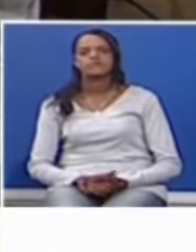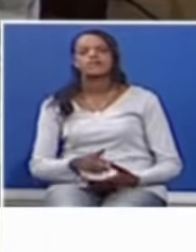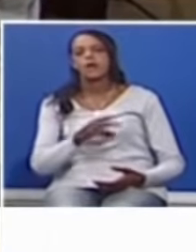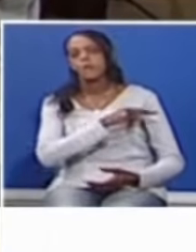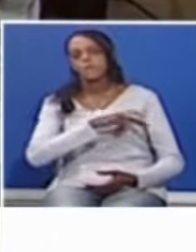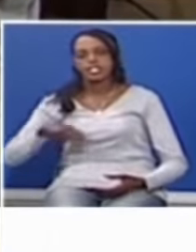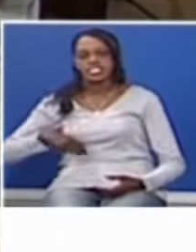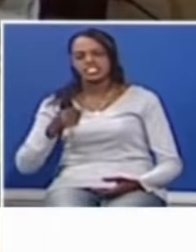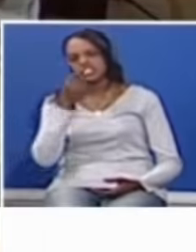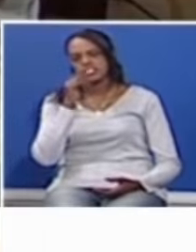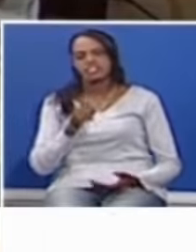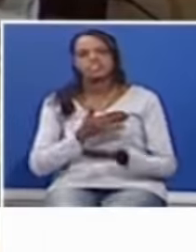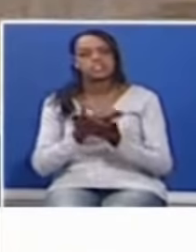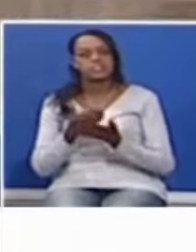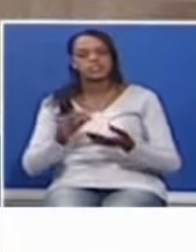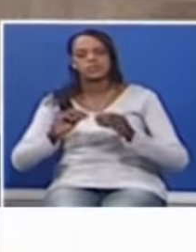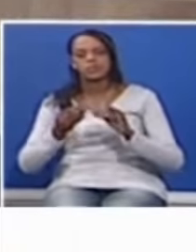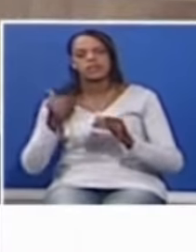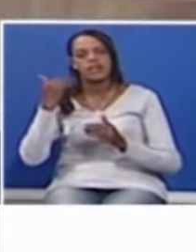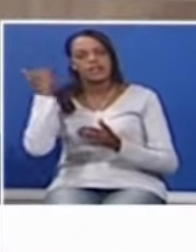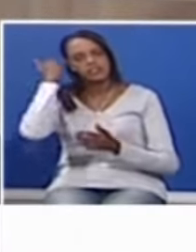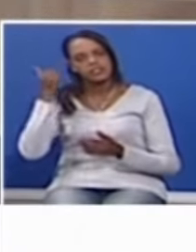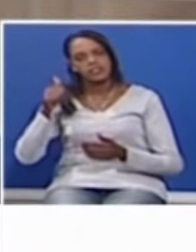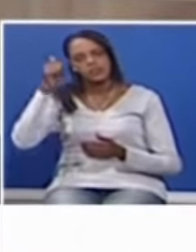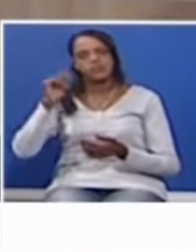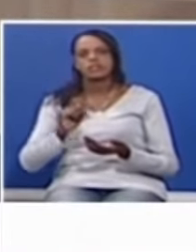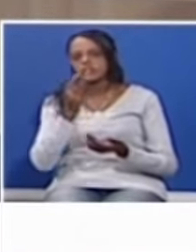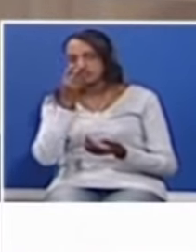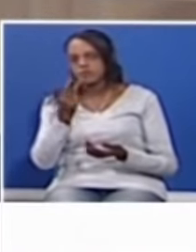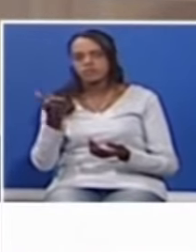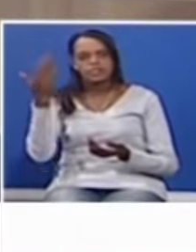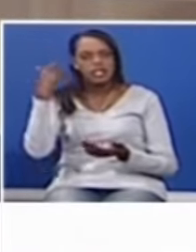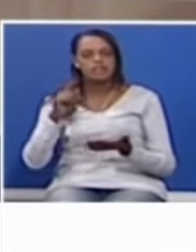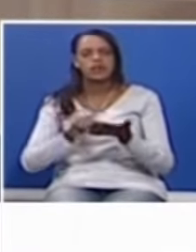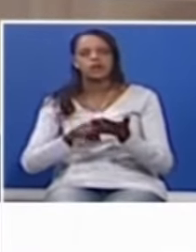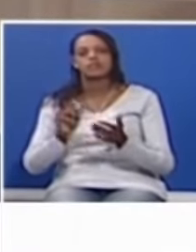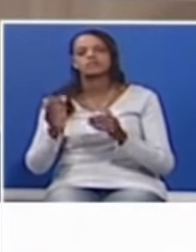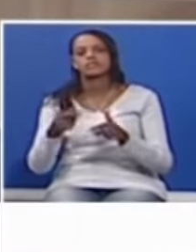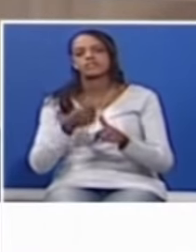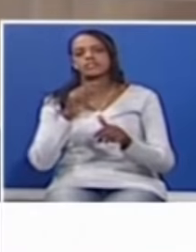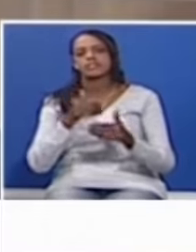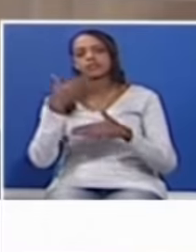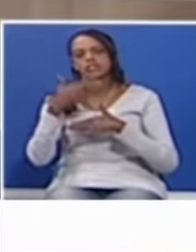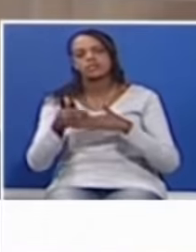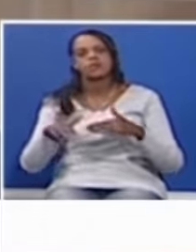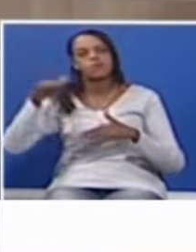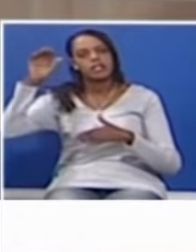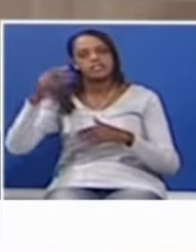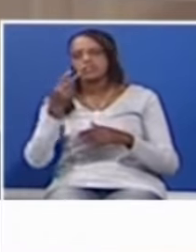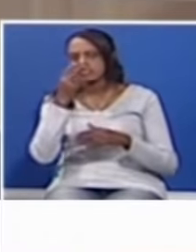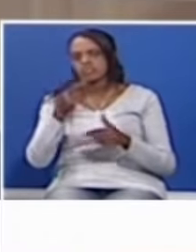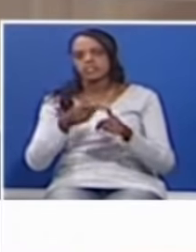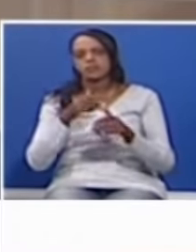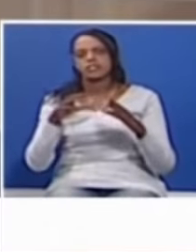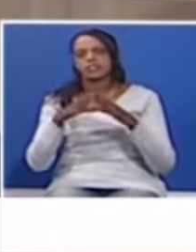President Isaiah Afwerki in the history of Salam Eritrean Ethiopia and Tigatilo, Abz Halef Awar Habs Tigastif Tamitatin, Mibalatatin Zatokorek at